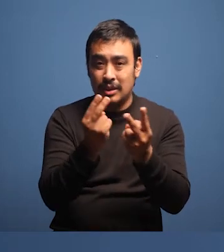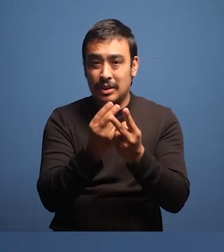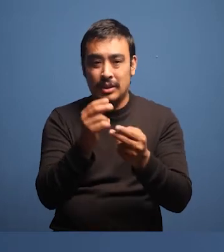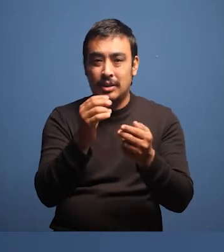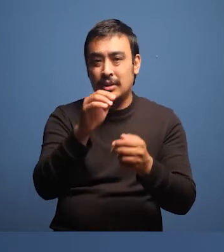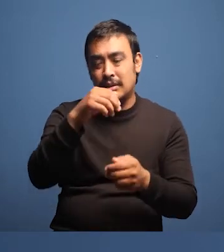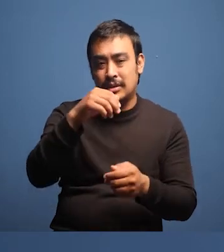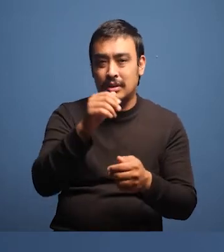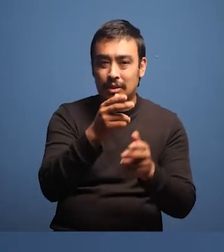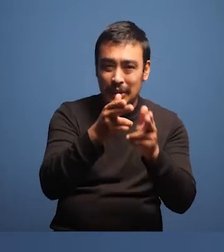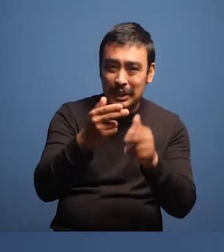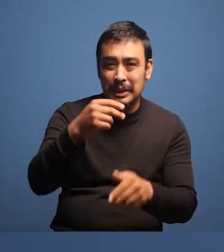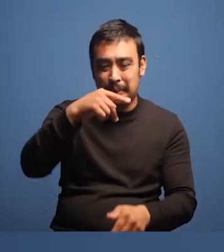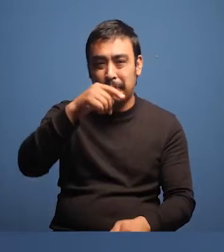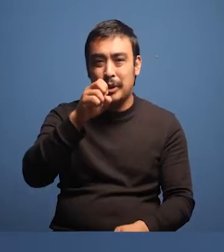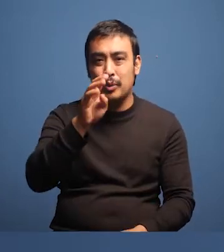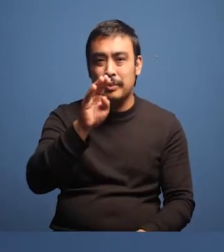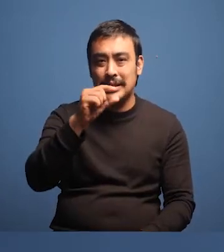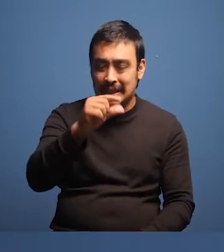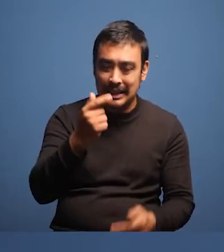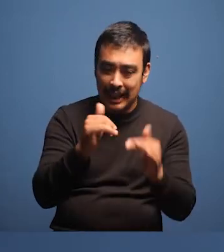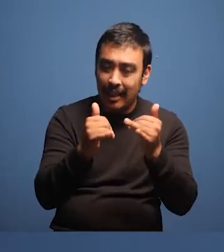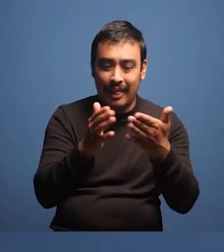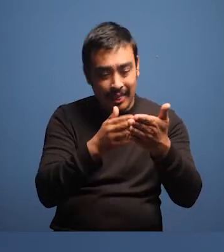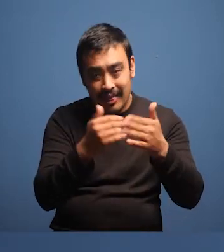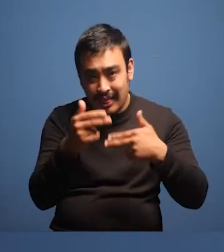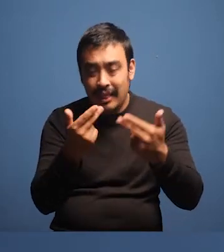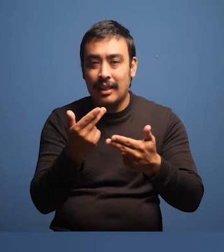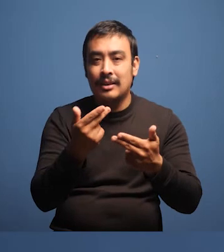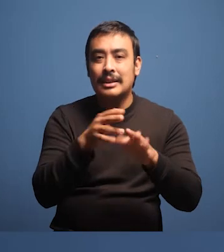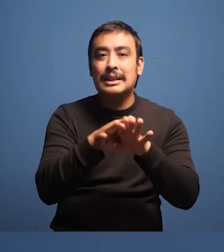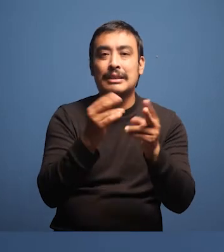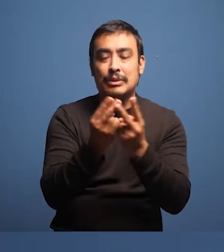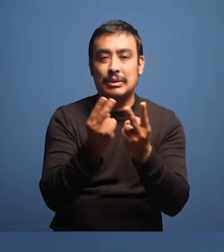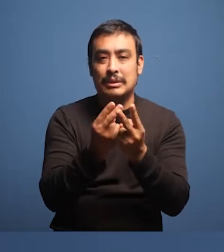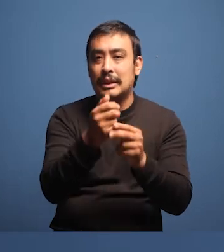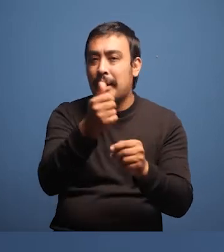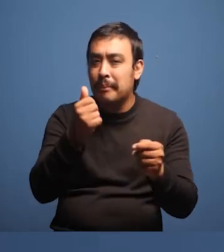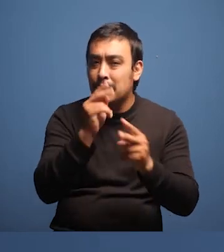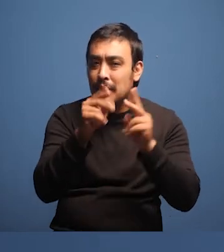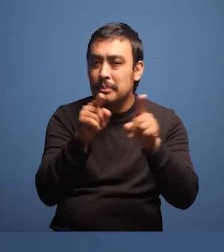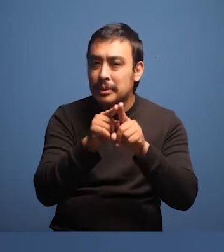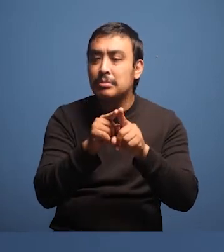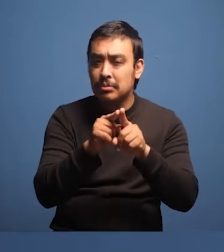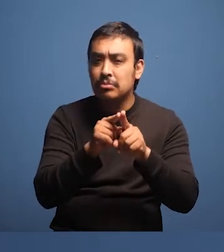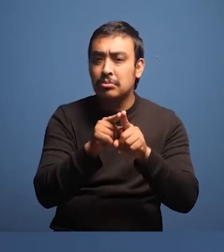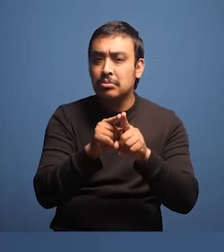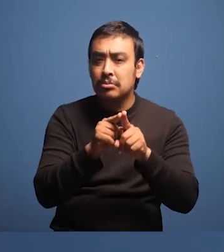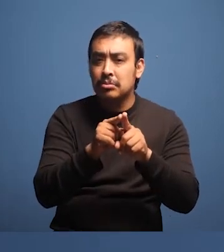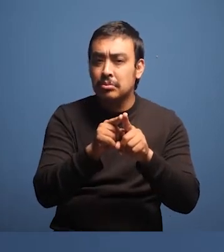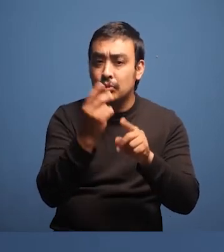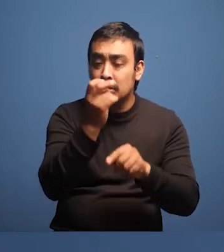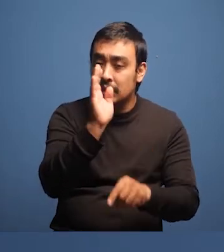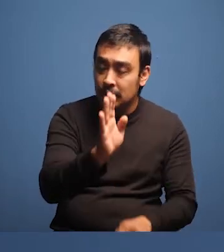होइन डिफ्रेन्ट गेममा इन्भल्भ भइरहेको हुन्छ कि, अनि उनीहरूले त्यहाँबाट कतिले चाहिँ राम्रो कुरा पनि गर्न